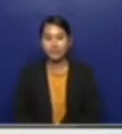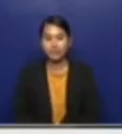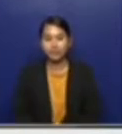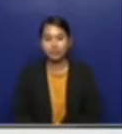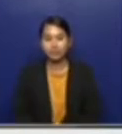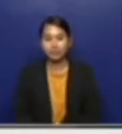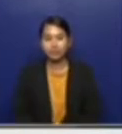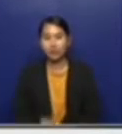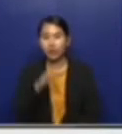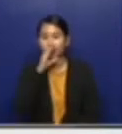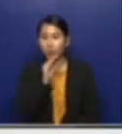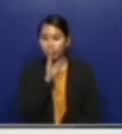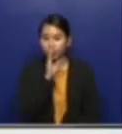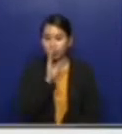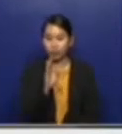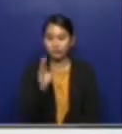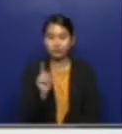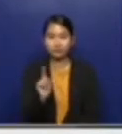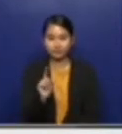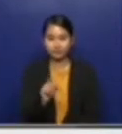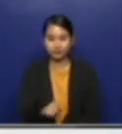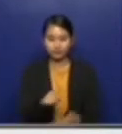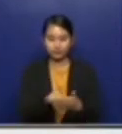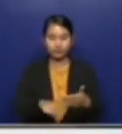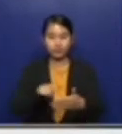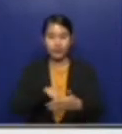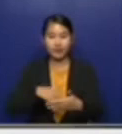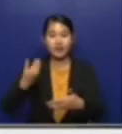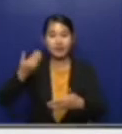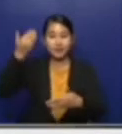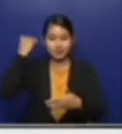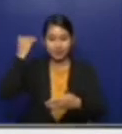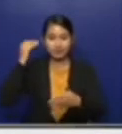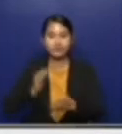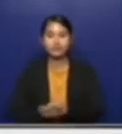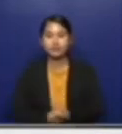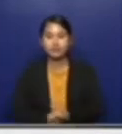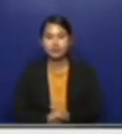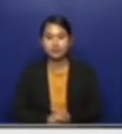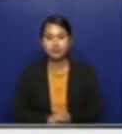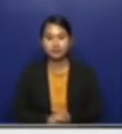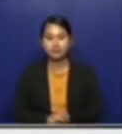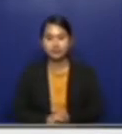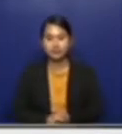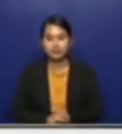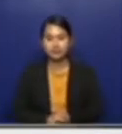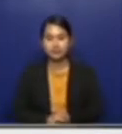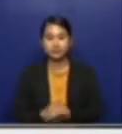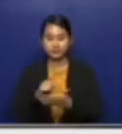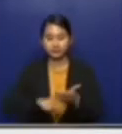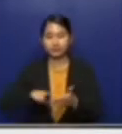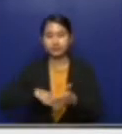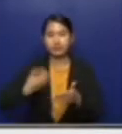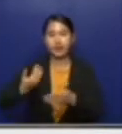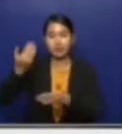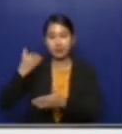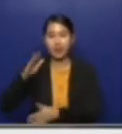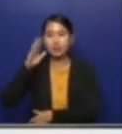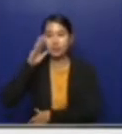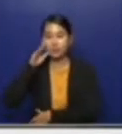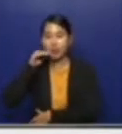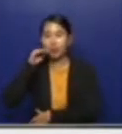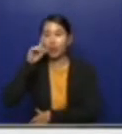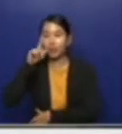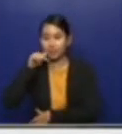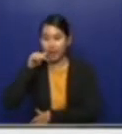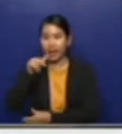พูดตรงๆเลยว่าการเลือกตั้งที่ผ่านมาเนี่ยแม้แต่พ่อแม่เนี่ยยังไม่สามารถที่จะบอก